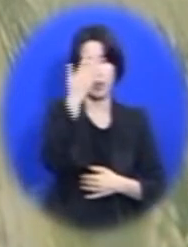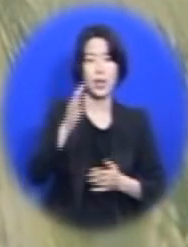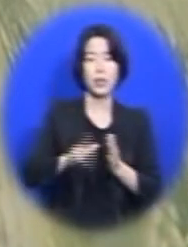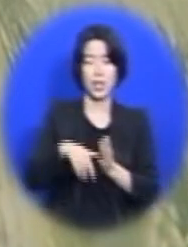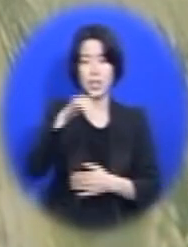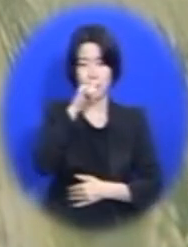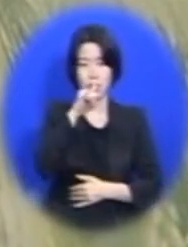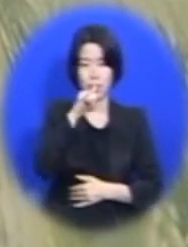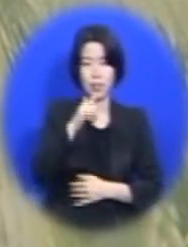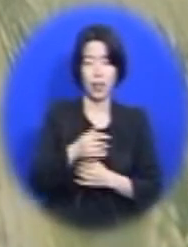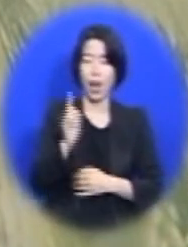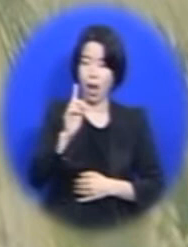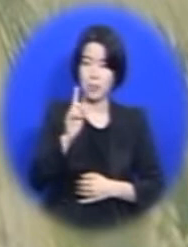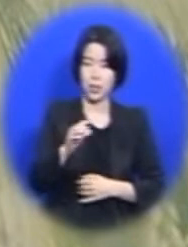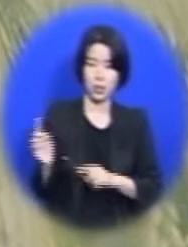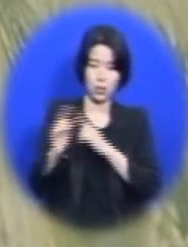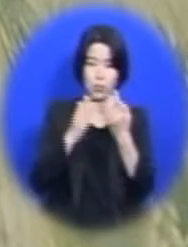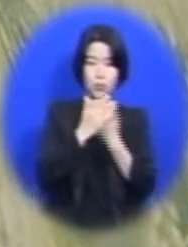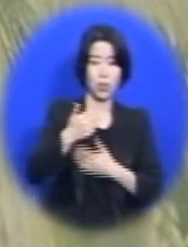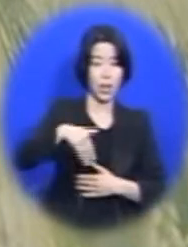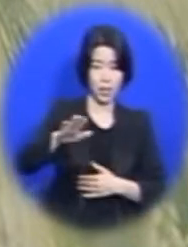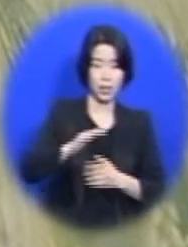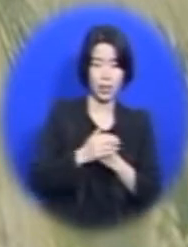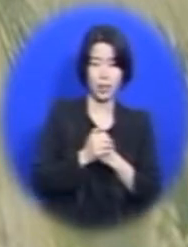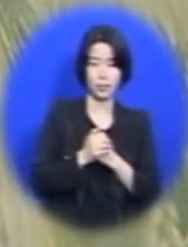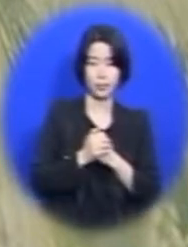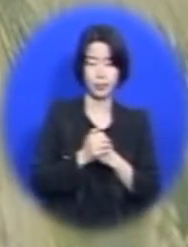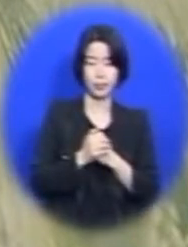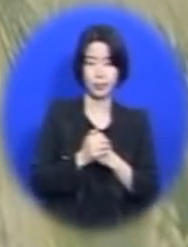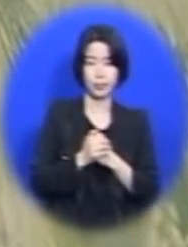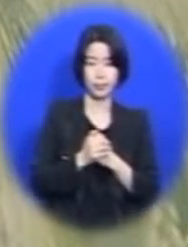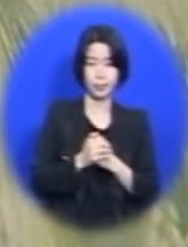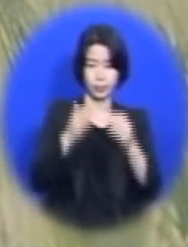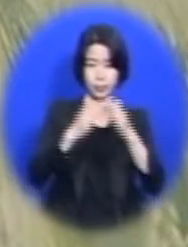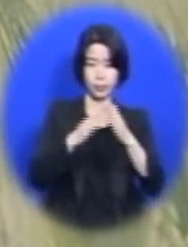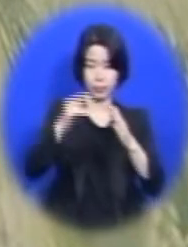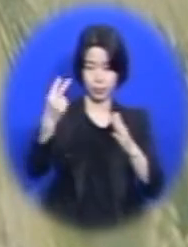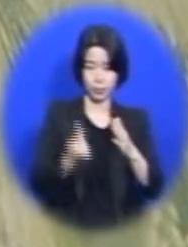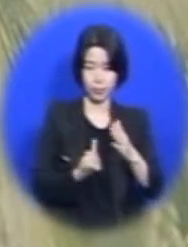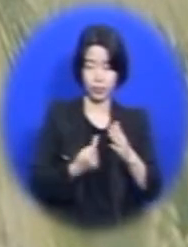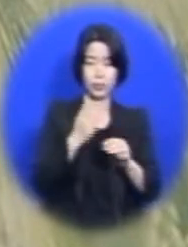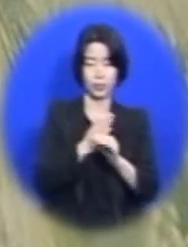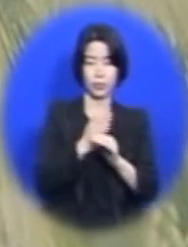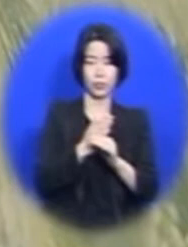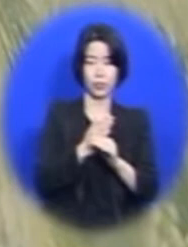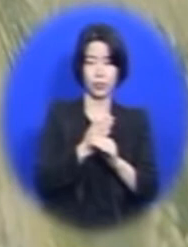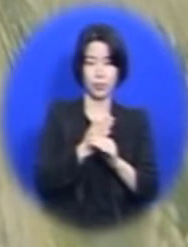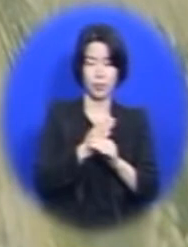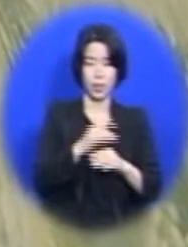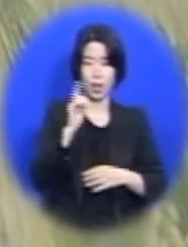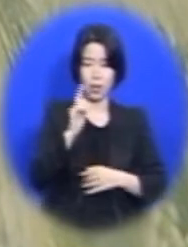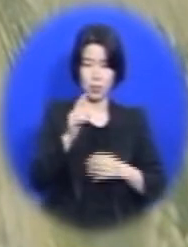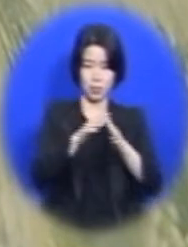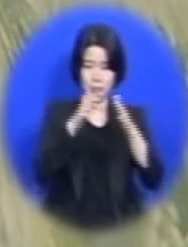있어요. 한 번은 부흥회 갔다가 이제 집으로 돌아오려고 오는데 박스